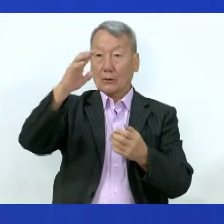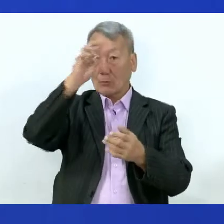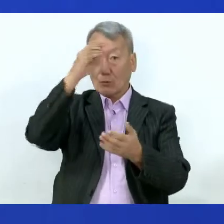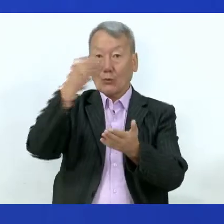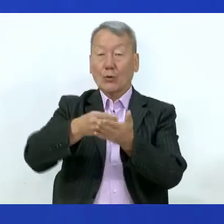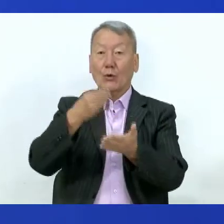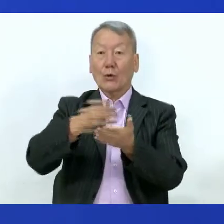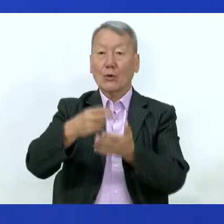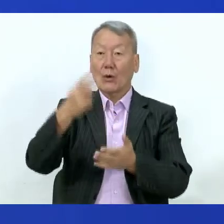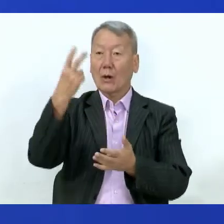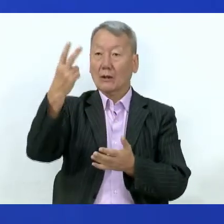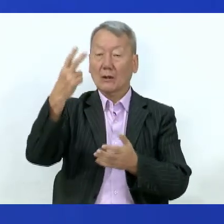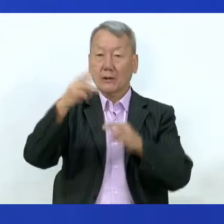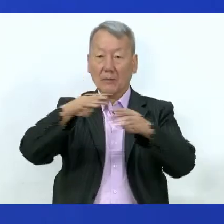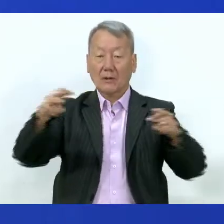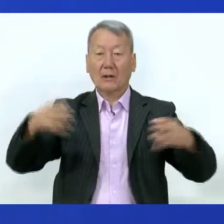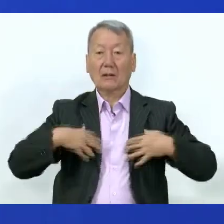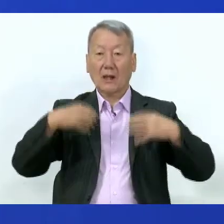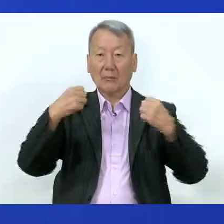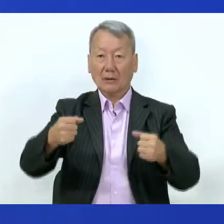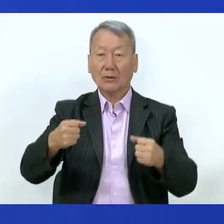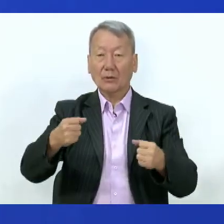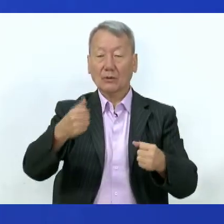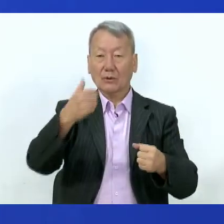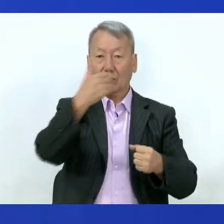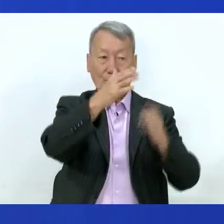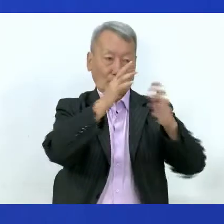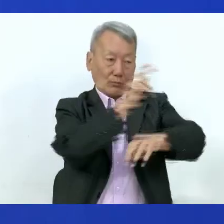Құрылыштері жүргізіліп.